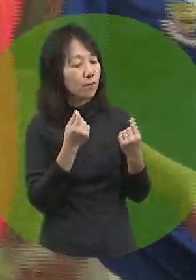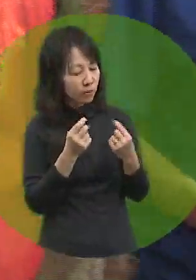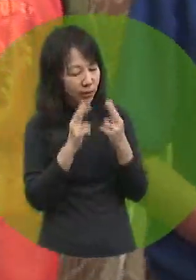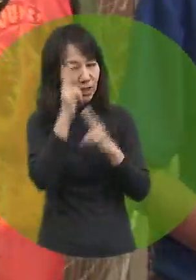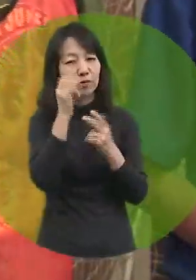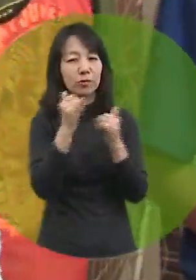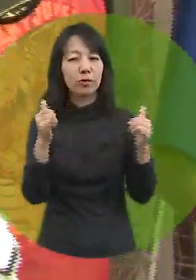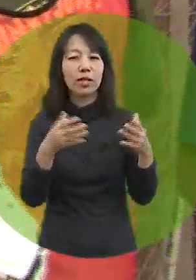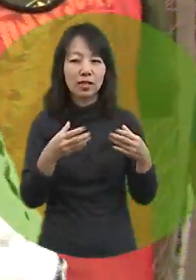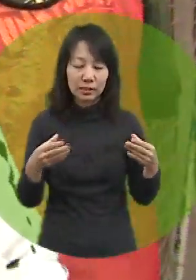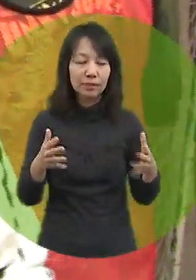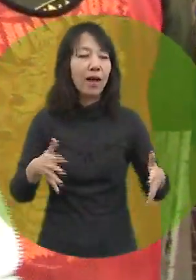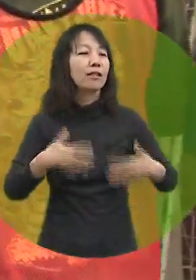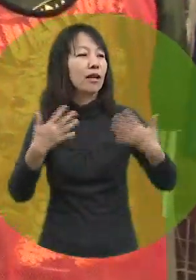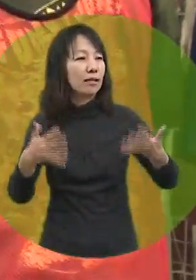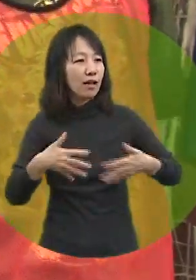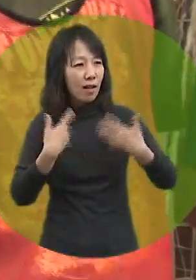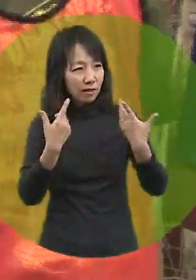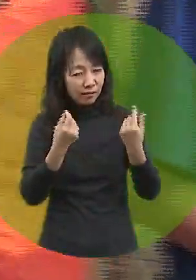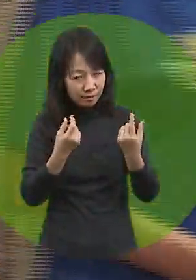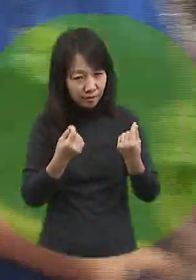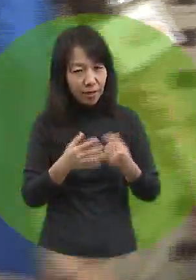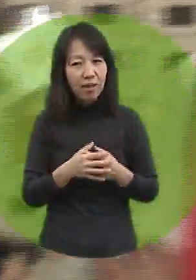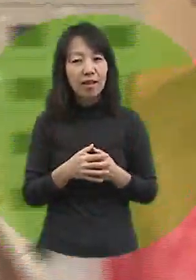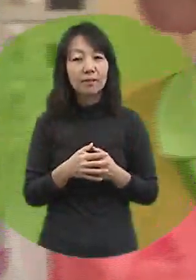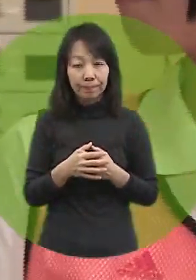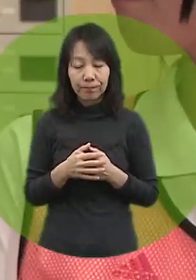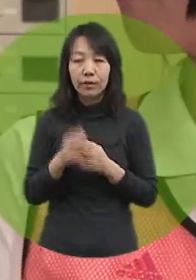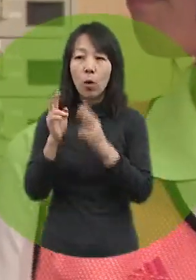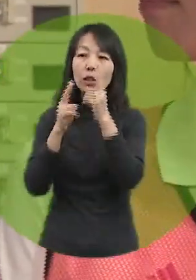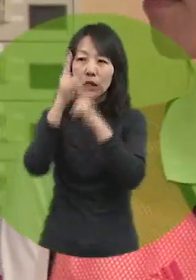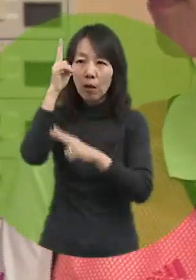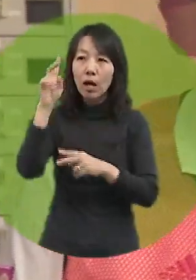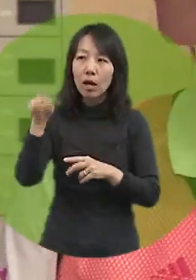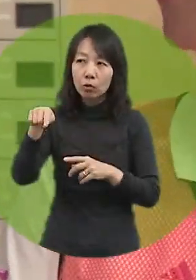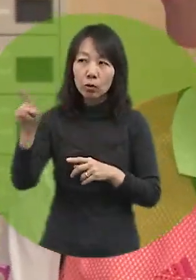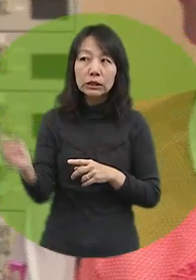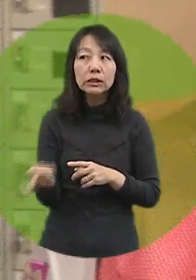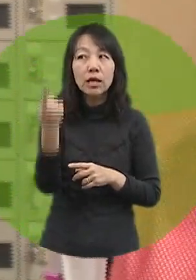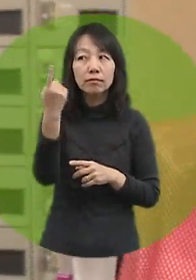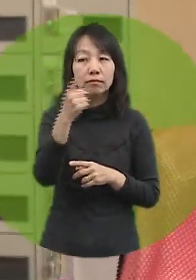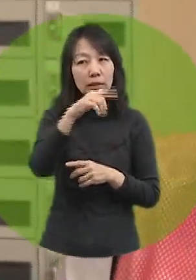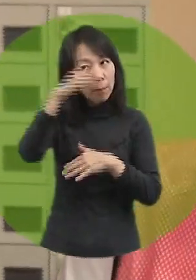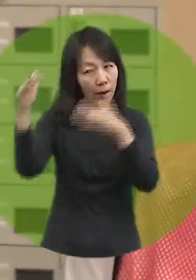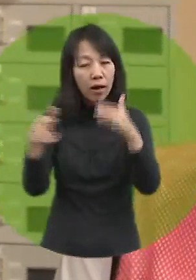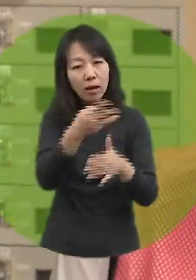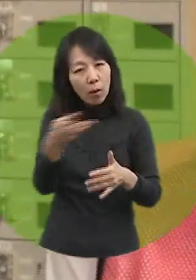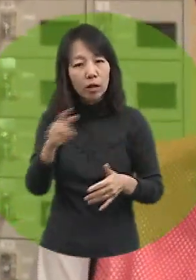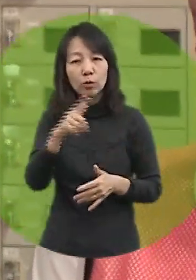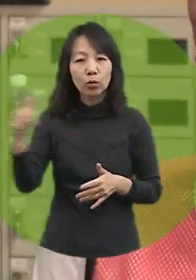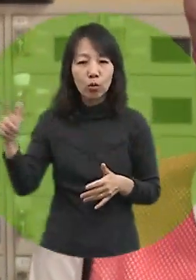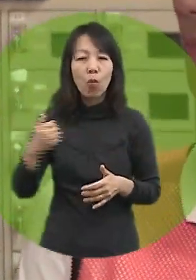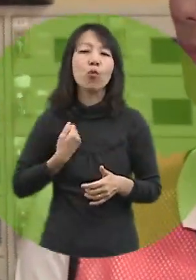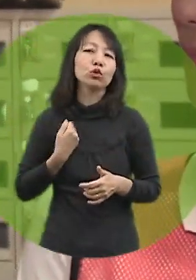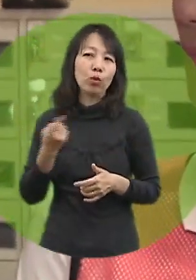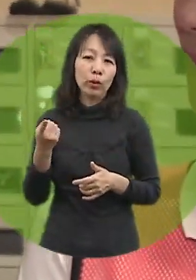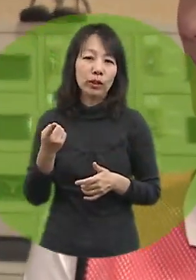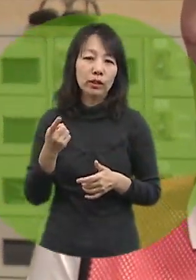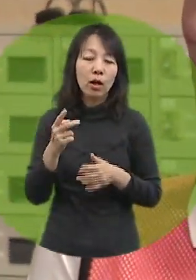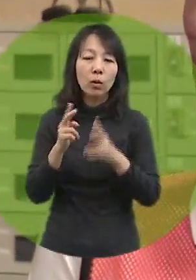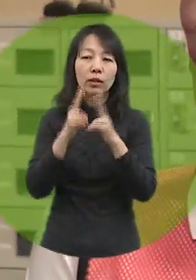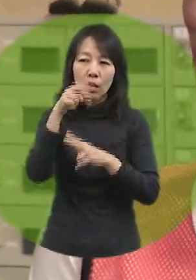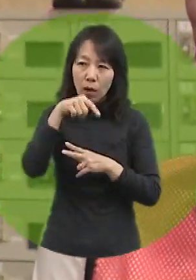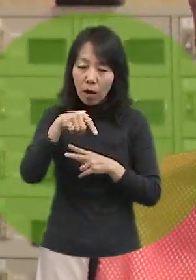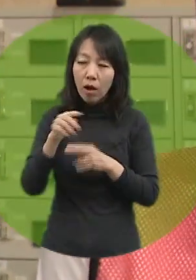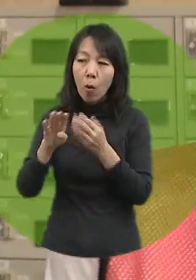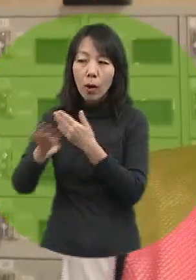しいですから。温かいですからね。 でね、沖縄のネイチャーもとっても面白い。なんか沖縄は他のよりもとっても違